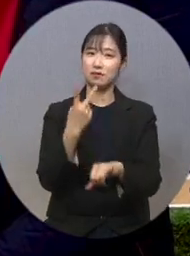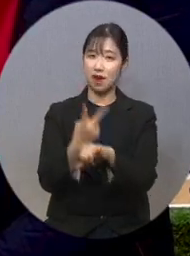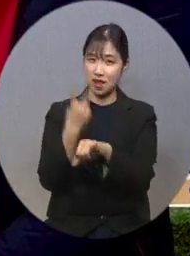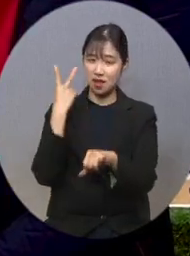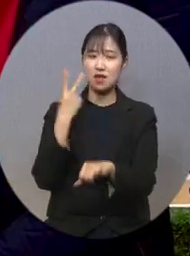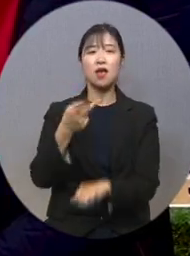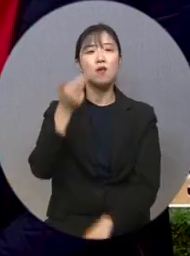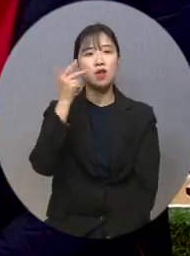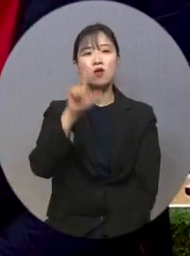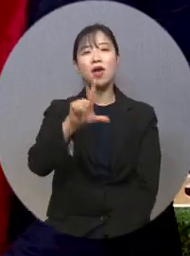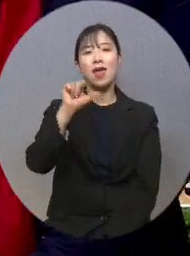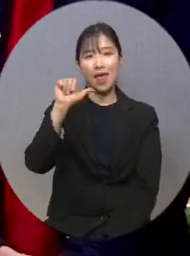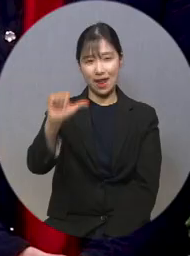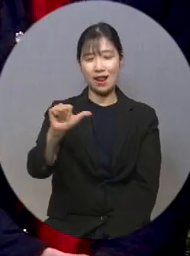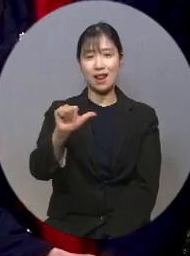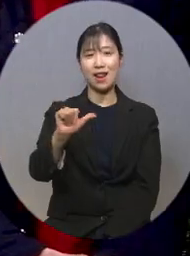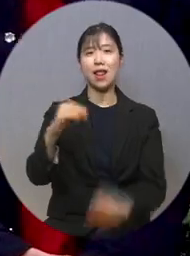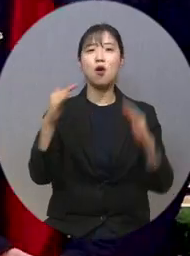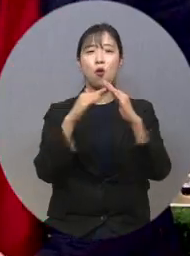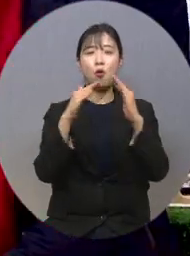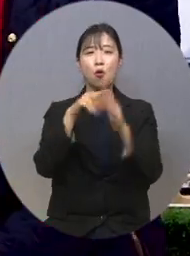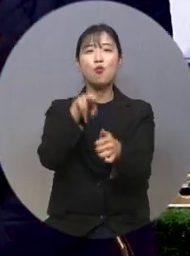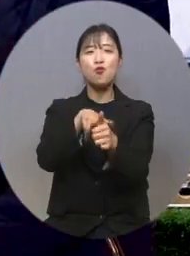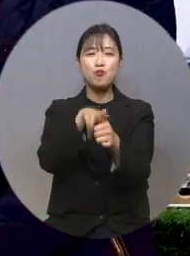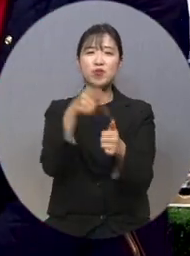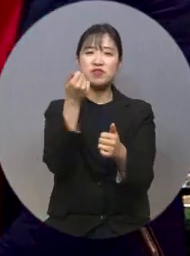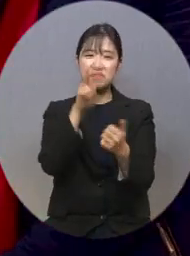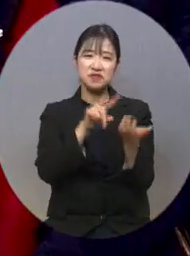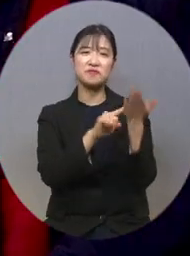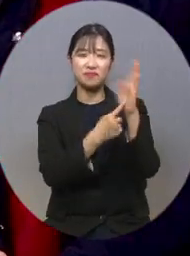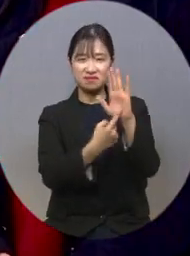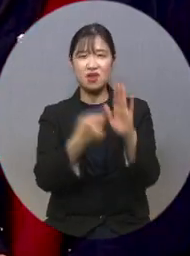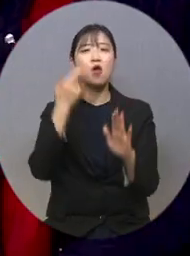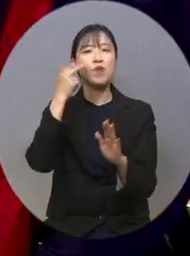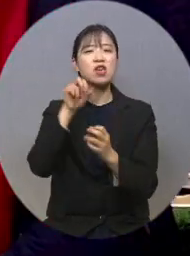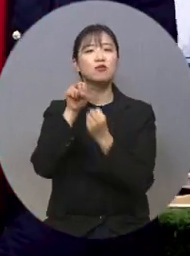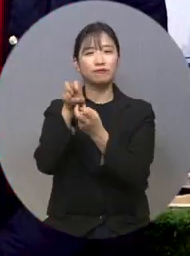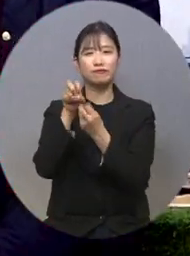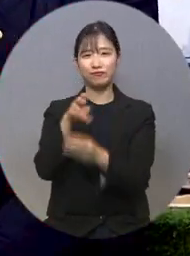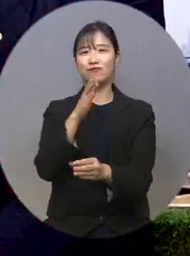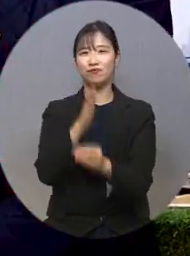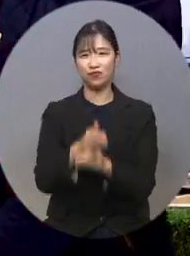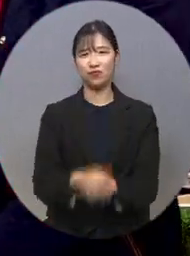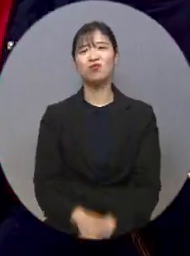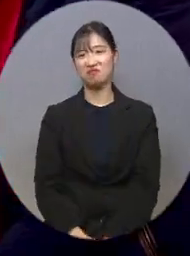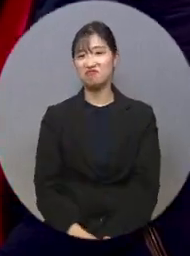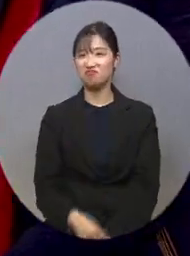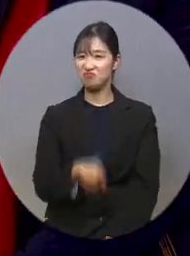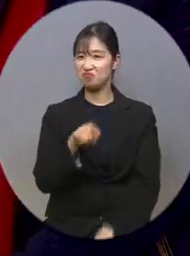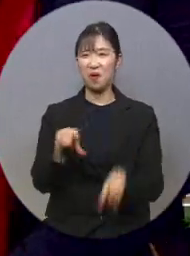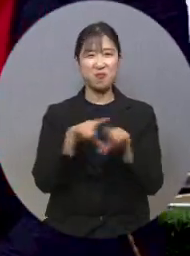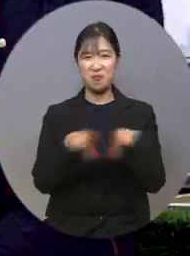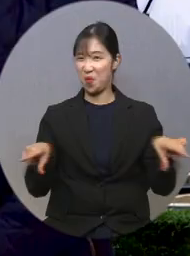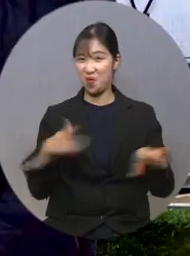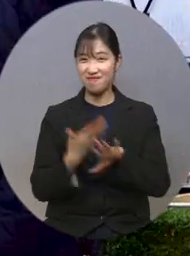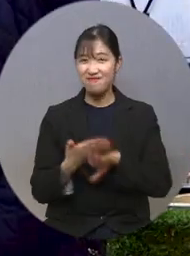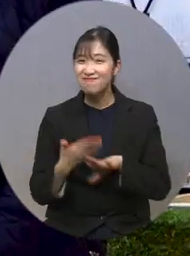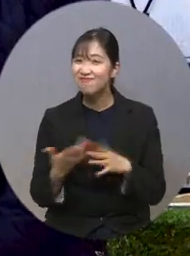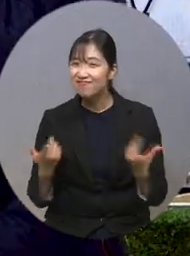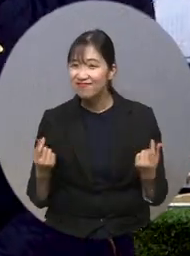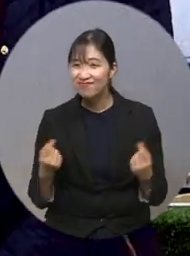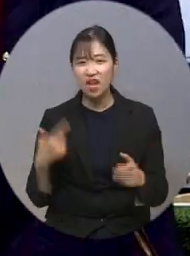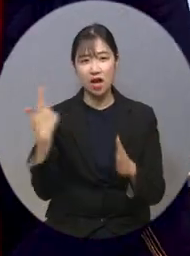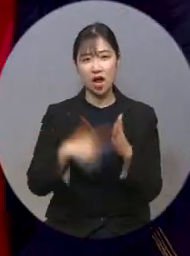재작년에는 미국의 LA 홈쇼핑 저희가 하면서 미국에도 수출되고 있고. 아예 무조건 예, 이 정도야 우리가 강진